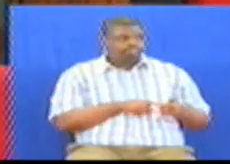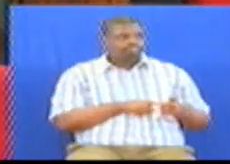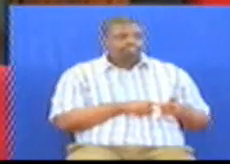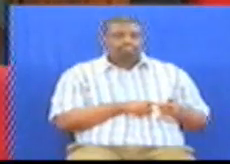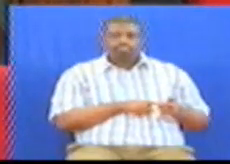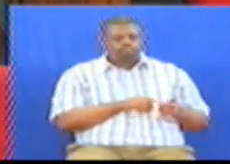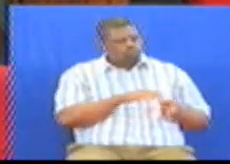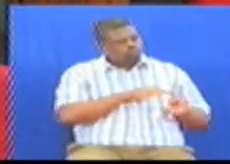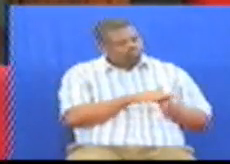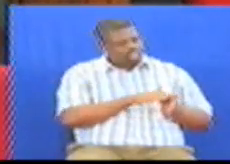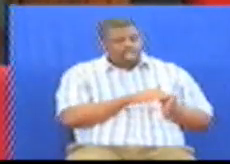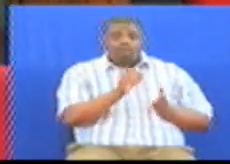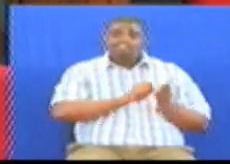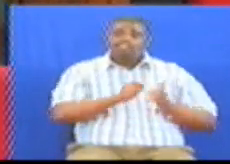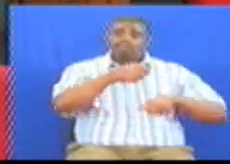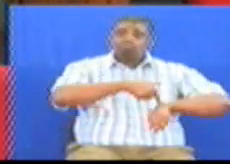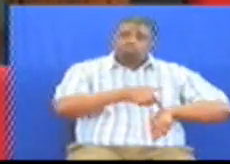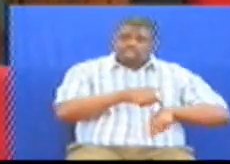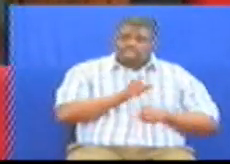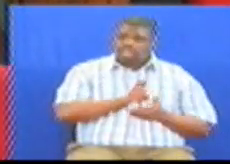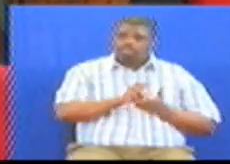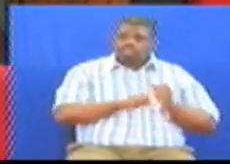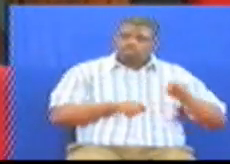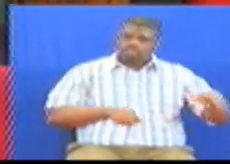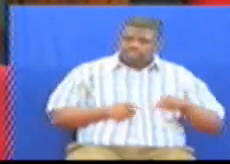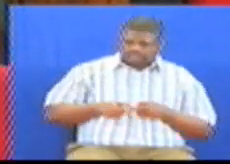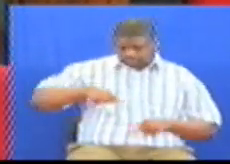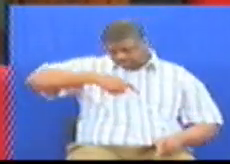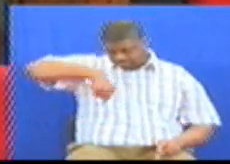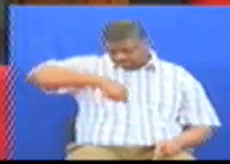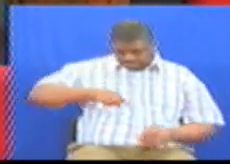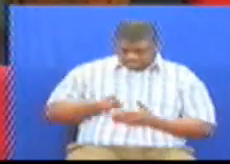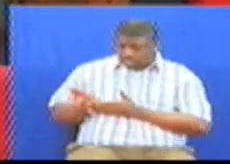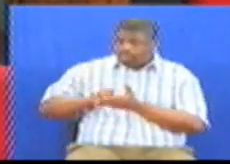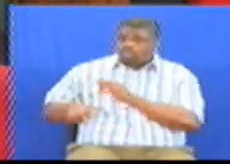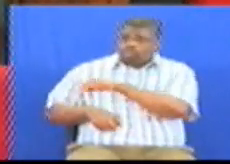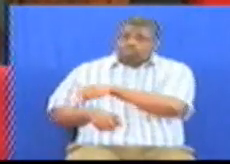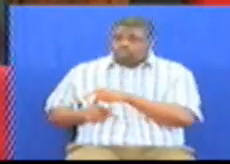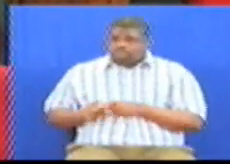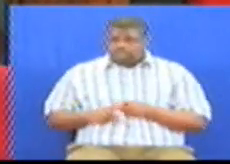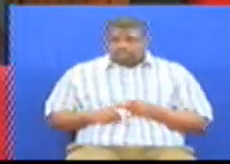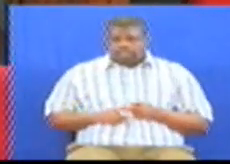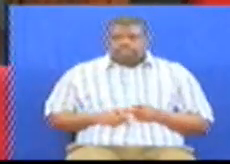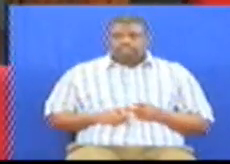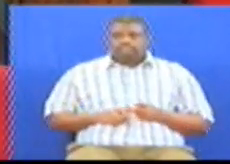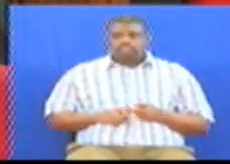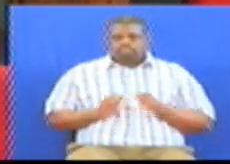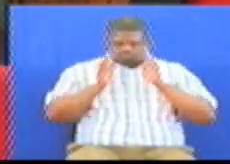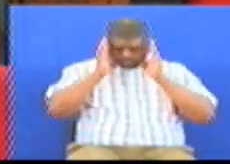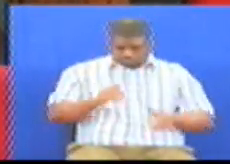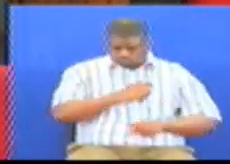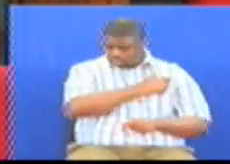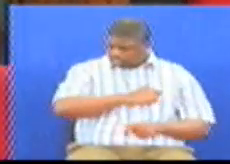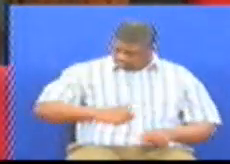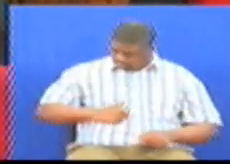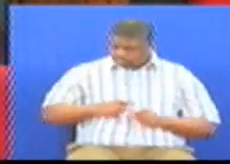ofisi ya muda ya mkurugenzi wa halmashauri. Sasa sambamba na hilo, kwa sisi halmashauri zile ambazo tulifurumushwa na Mheshimiwa Rais kule mijini,